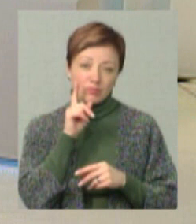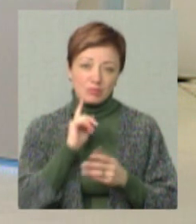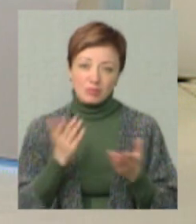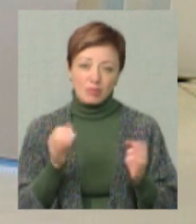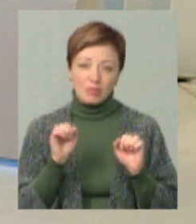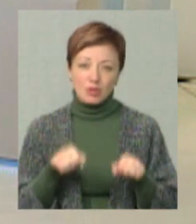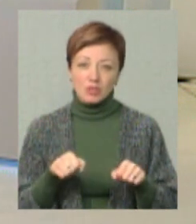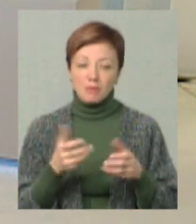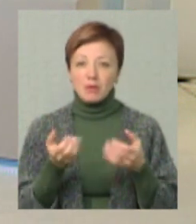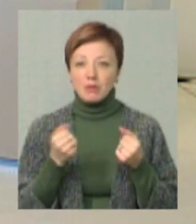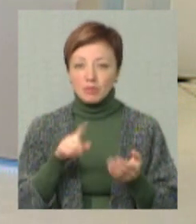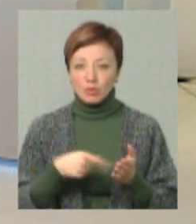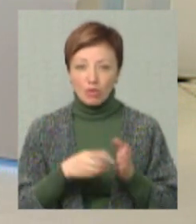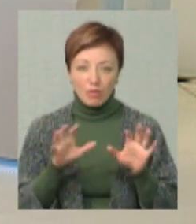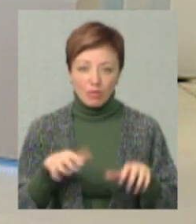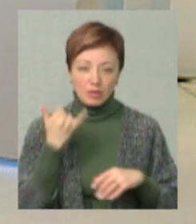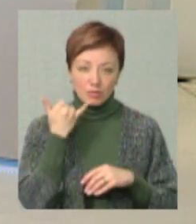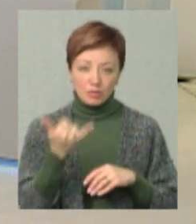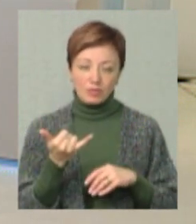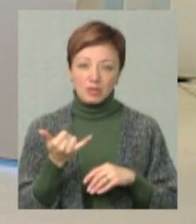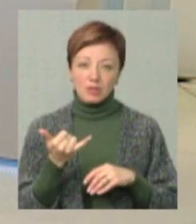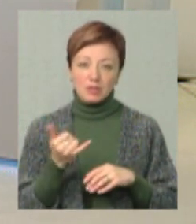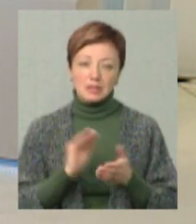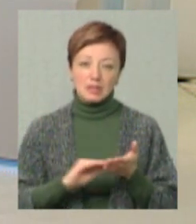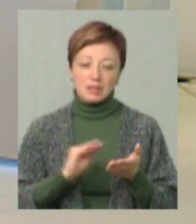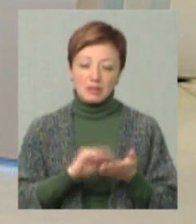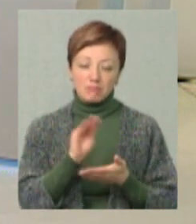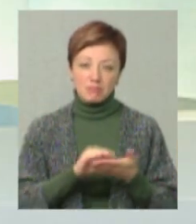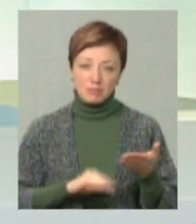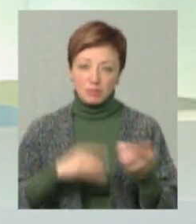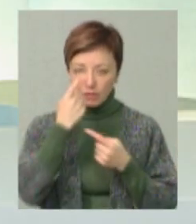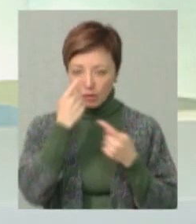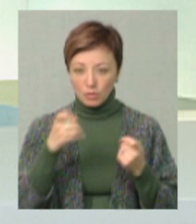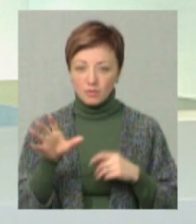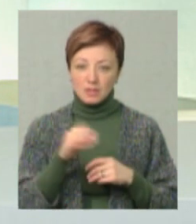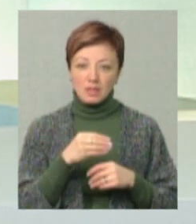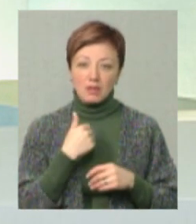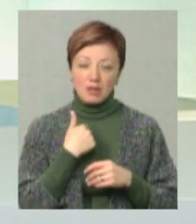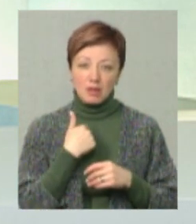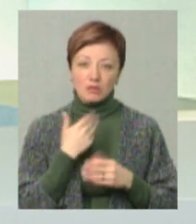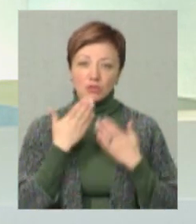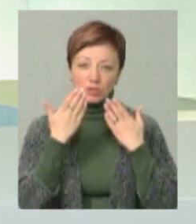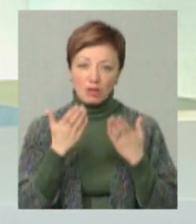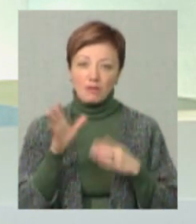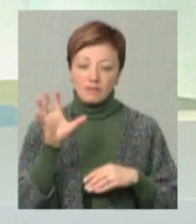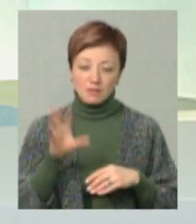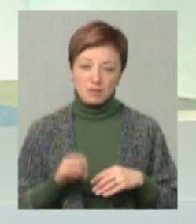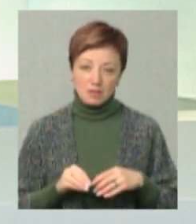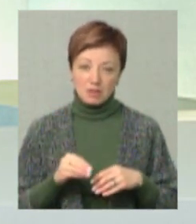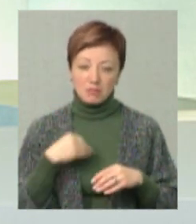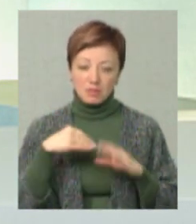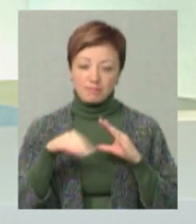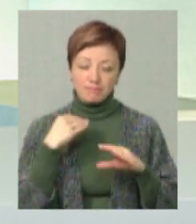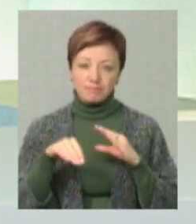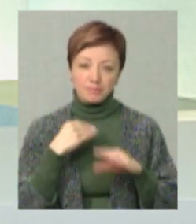зручно. Вони можуть і на приймальню міського голови телефонувати, там секретар все запише, повідомить. Я читаю абсолютно також